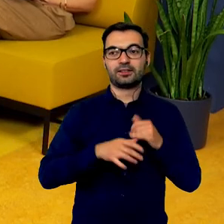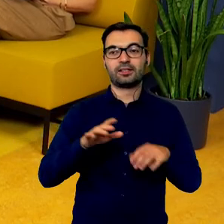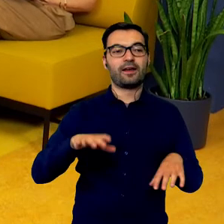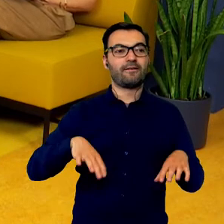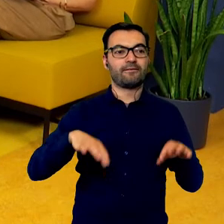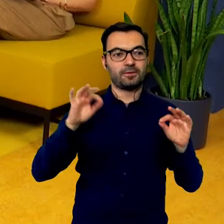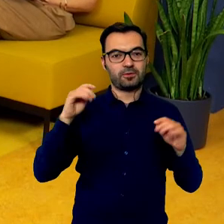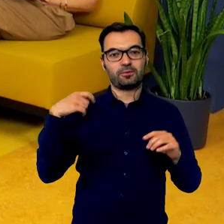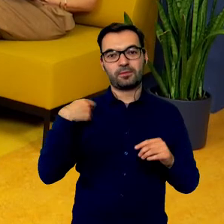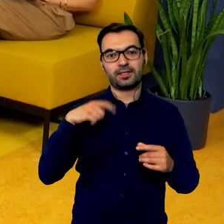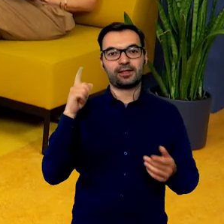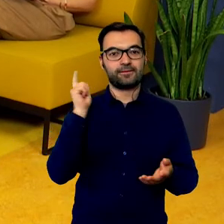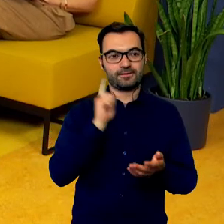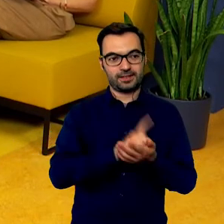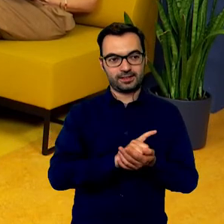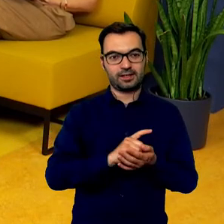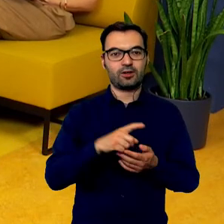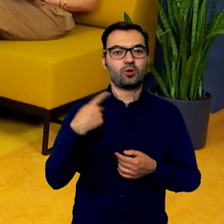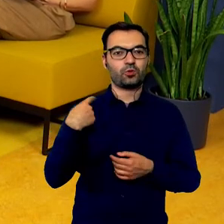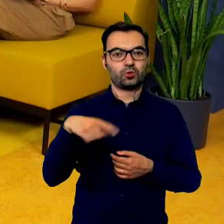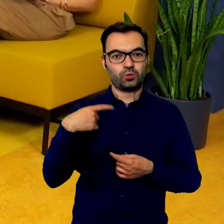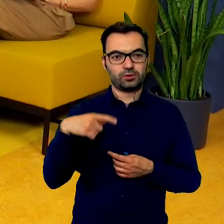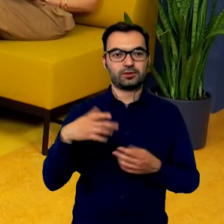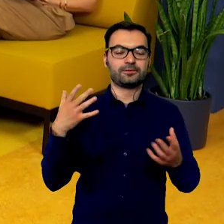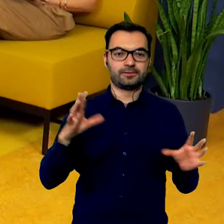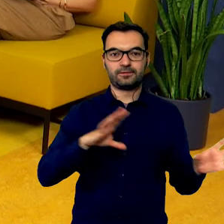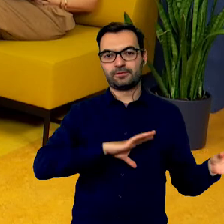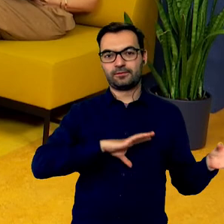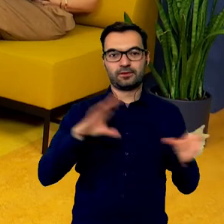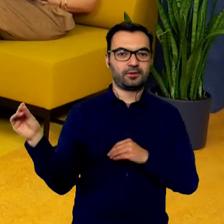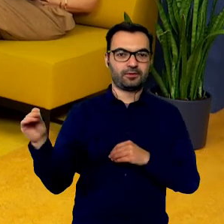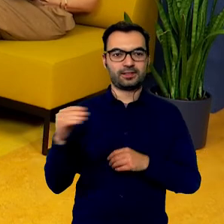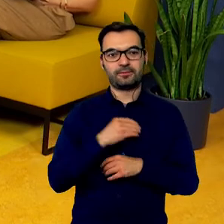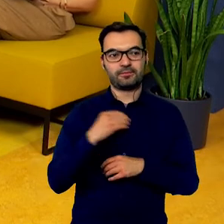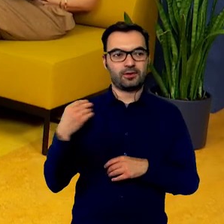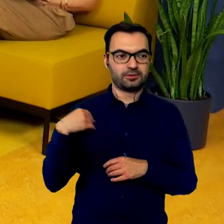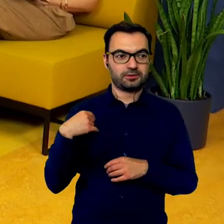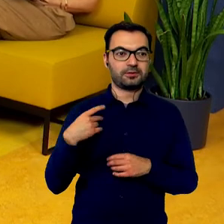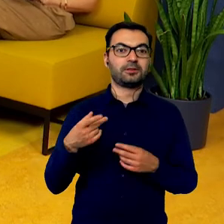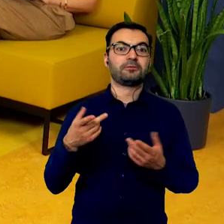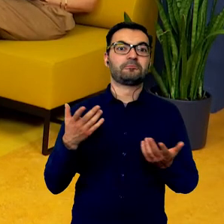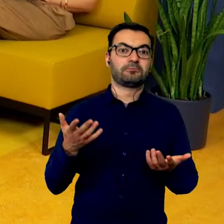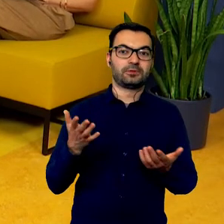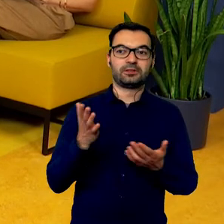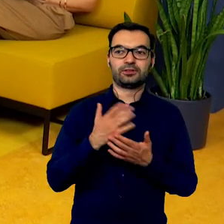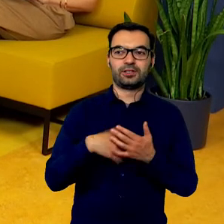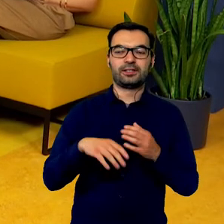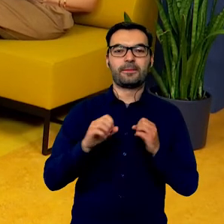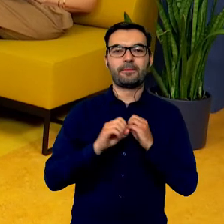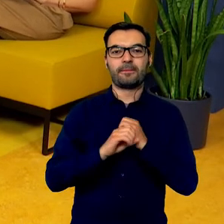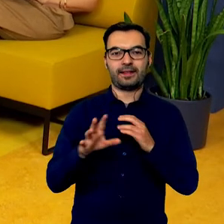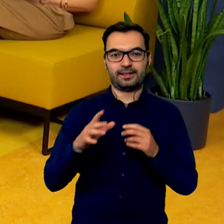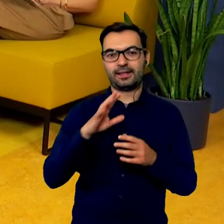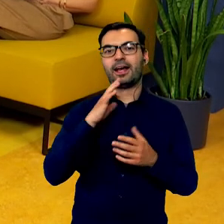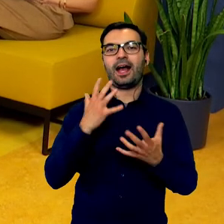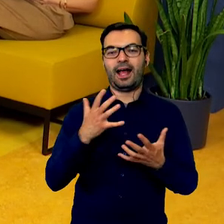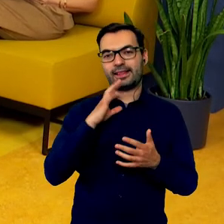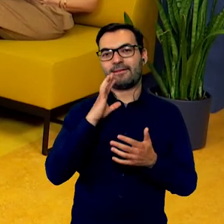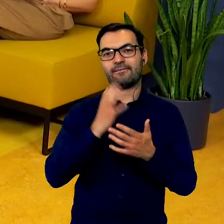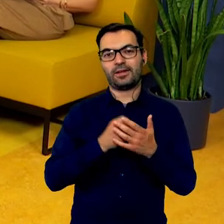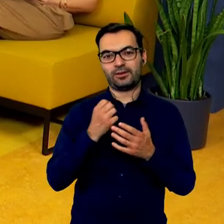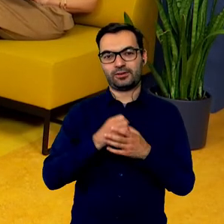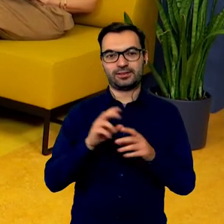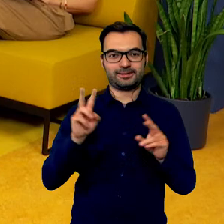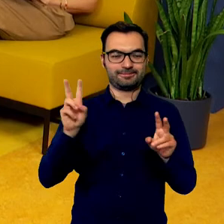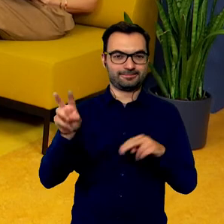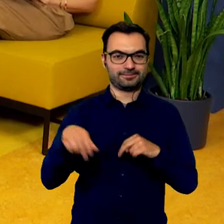tak, ale... prezydenckie wygra Andrzej Duda, to wyprowadza się pani z Polski, co potem zresztą niektóre media skrzętnie wykorzystały. Nawet